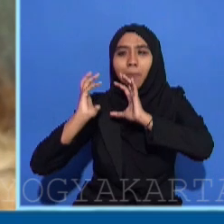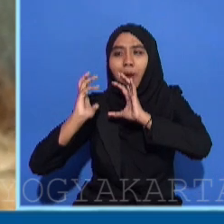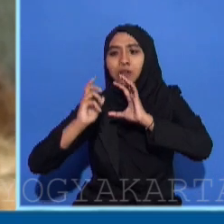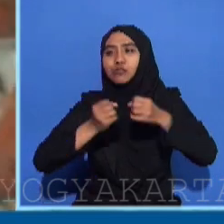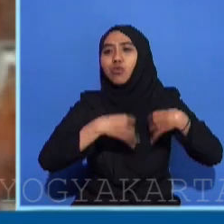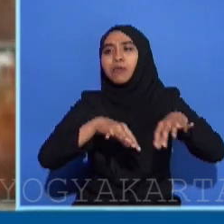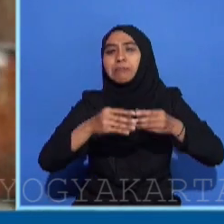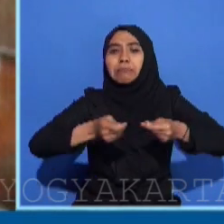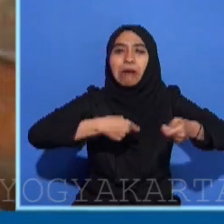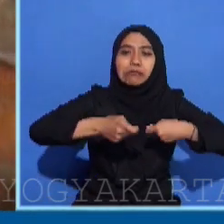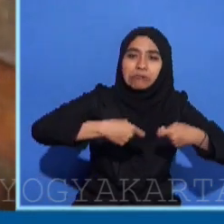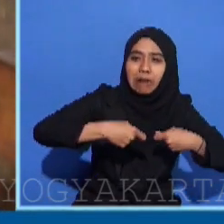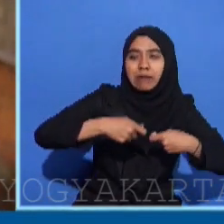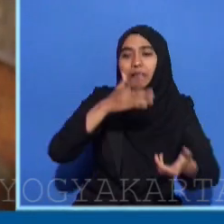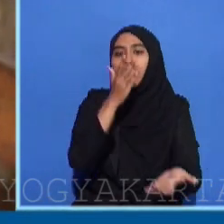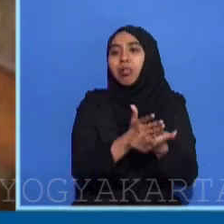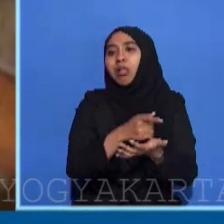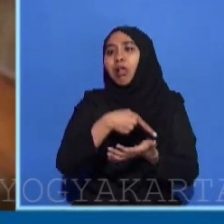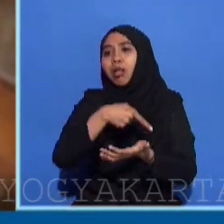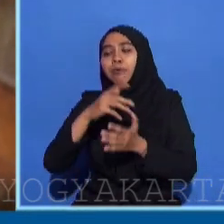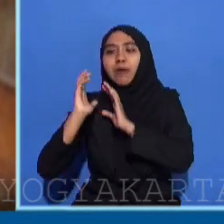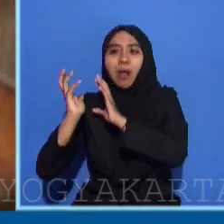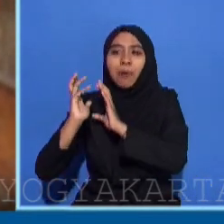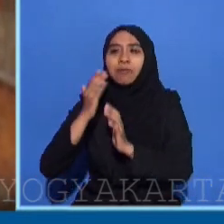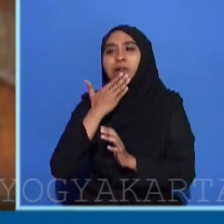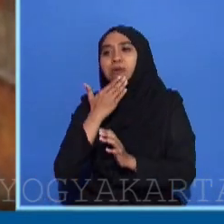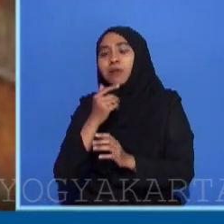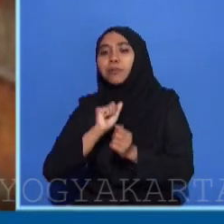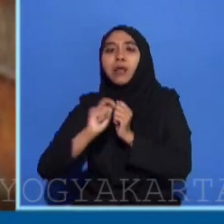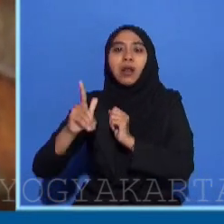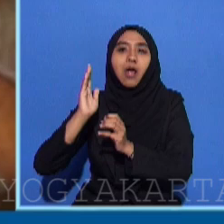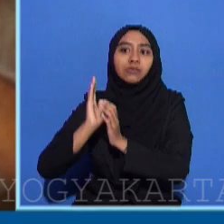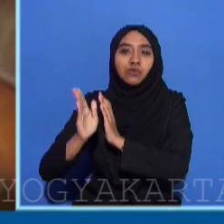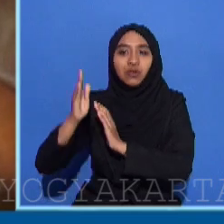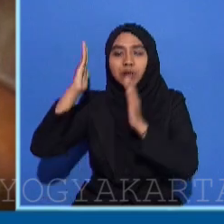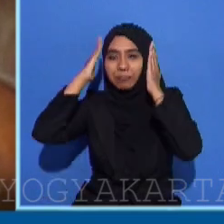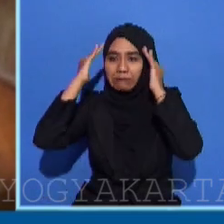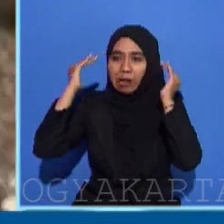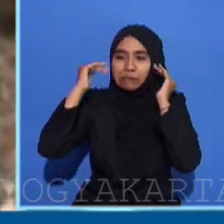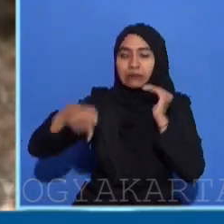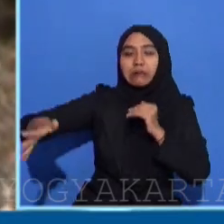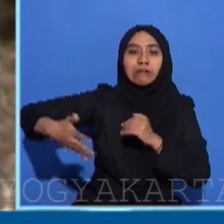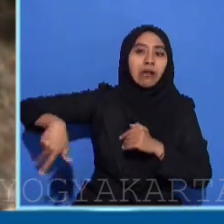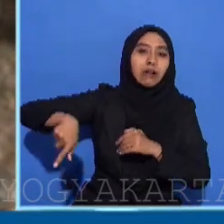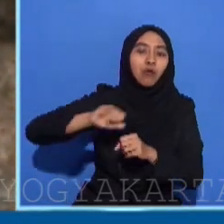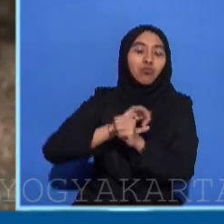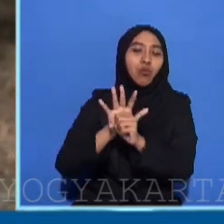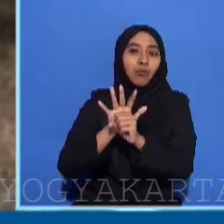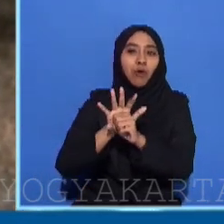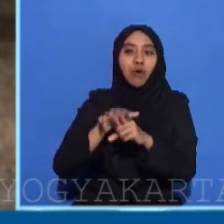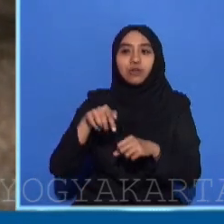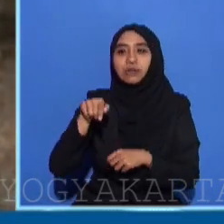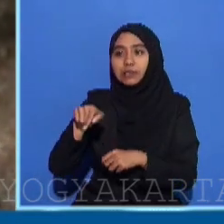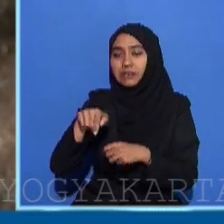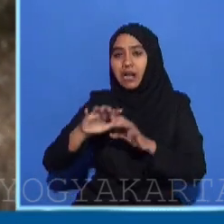ing peken. Klopo-klopo wau dipun tumbas saking kadang tani. Emanipun jalaran wonten ingkang ketuan, klopo wau mboten